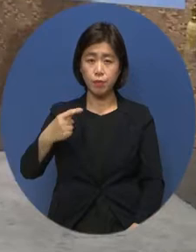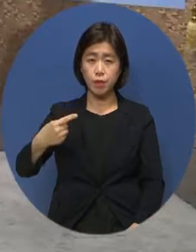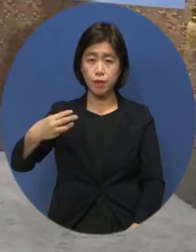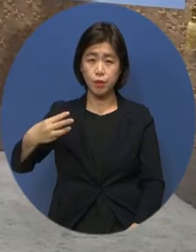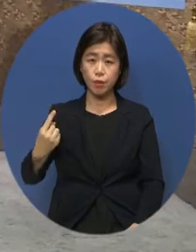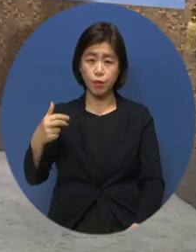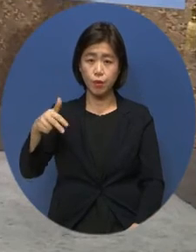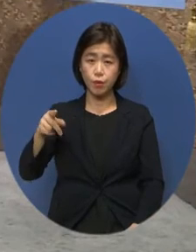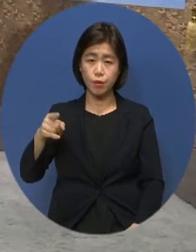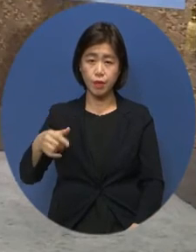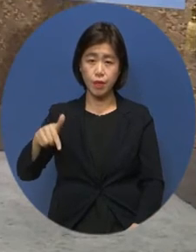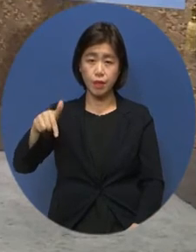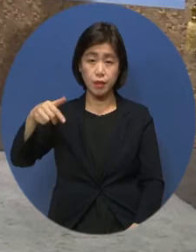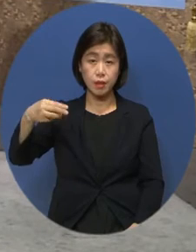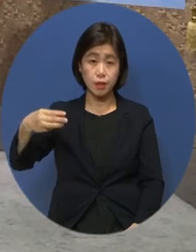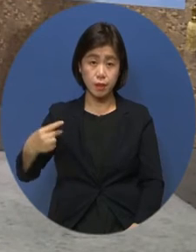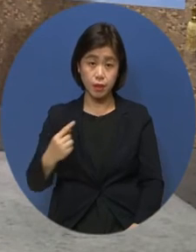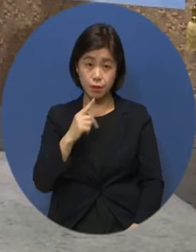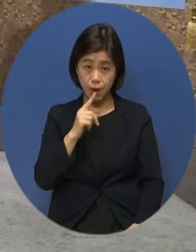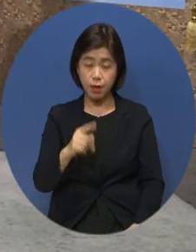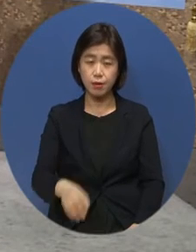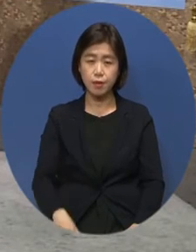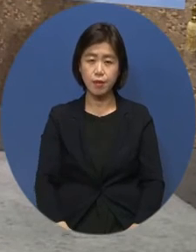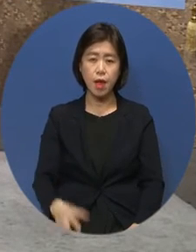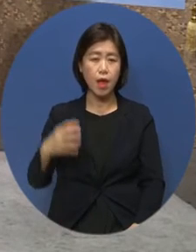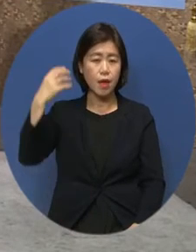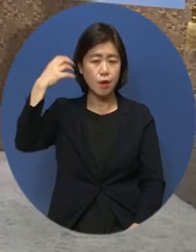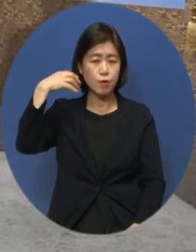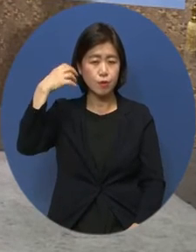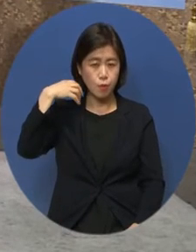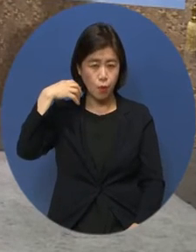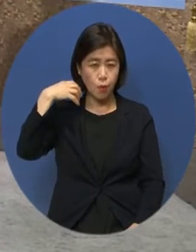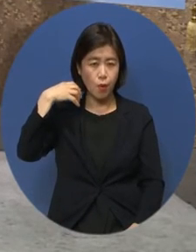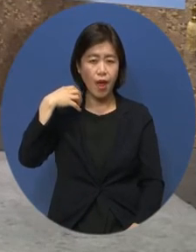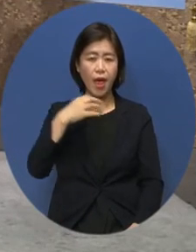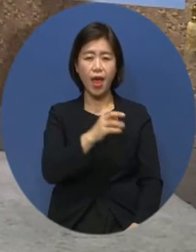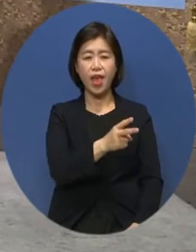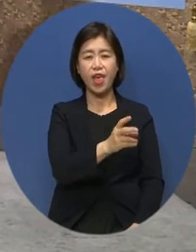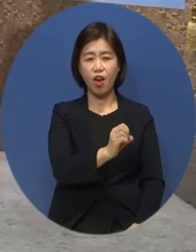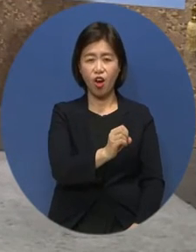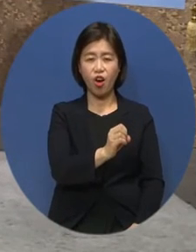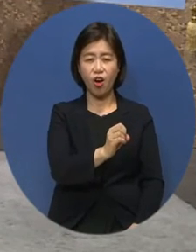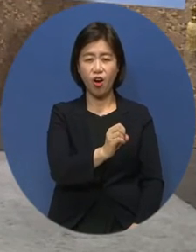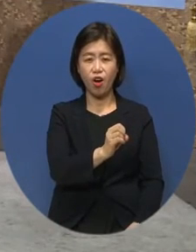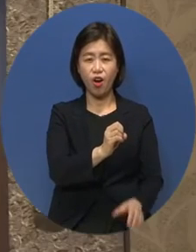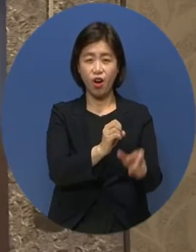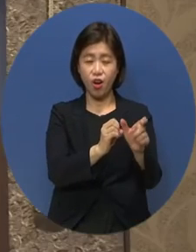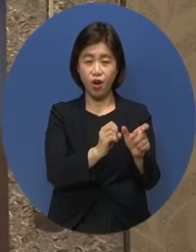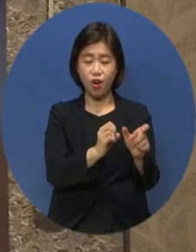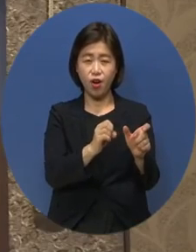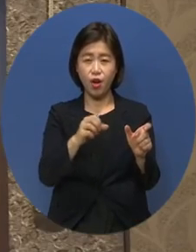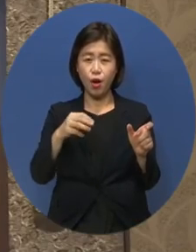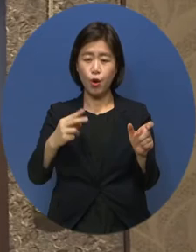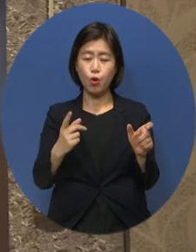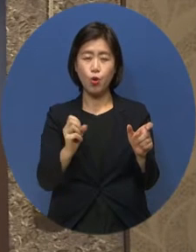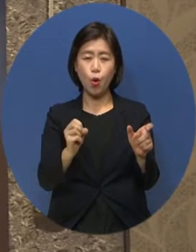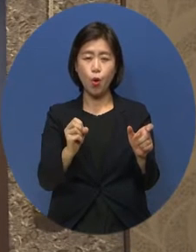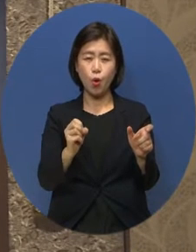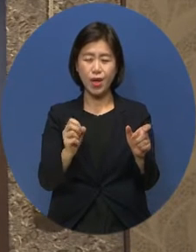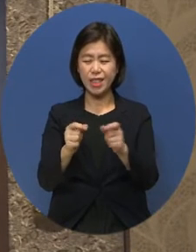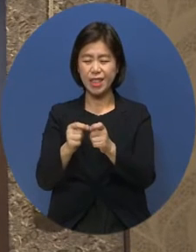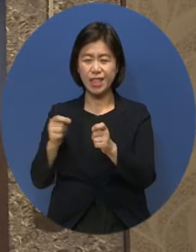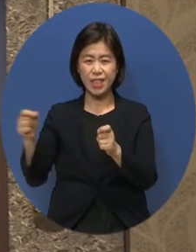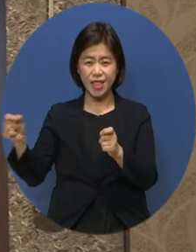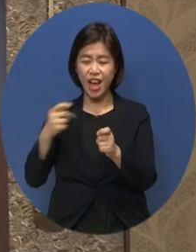영사가 링 그 다음에 영화의 여러분 라이프 여기서 오랫동안 잘 살자 이런 의미의 어 두